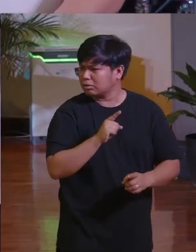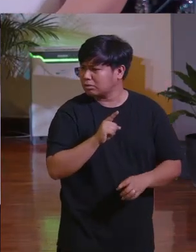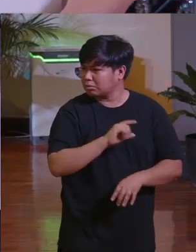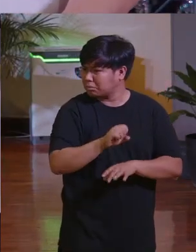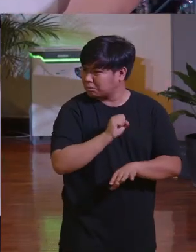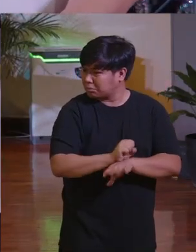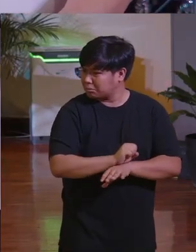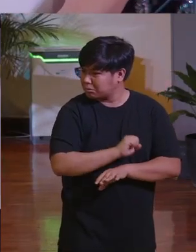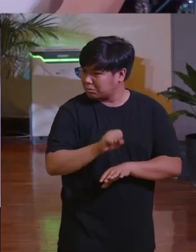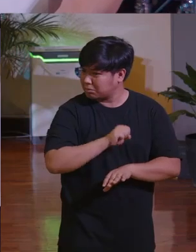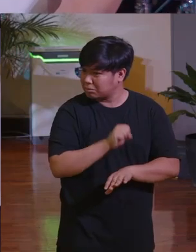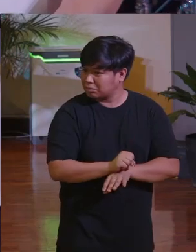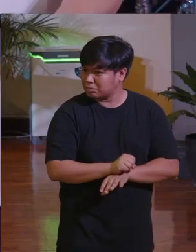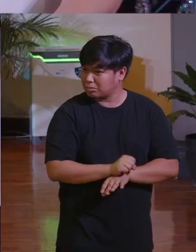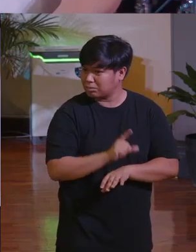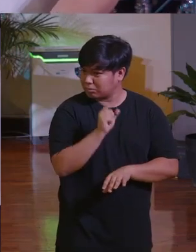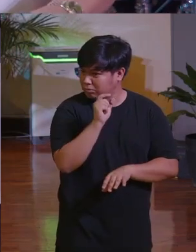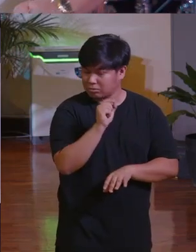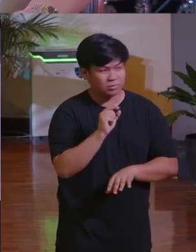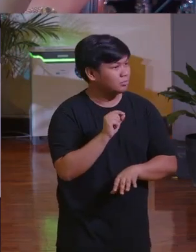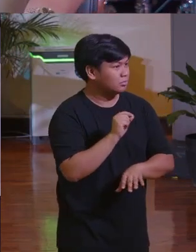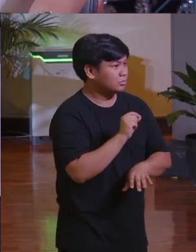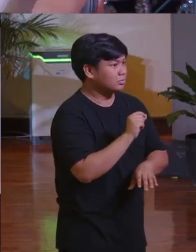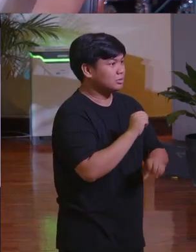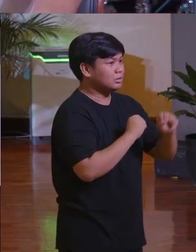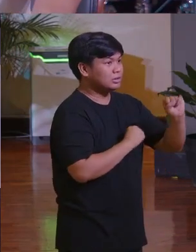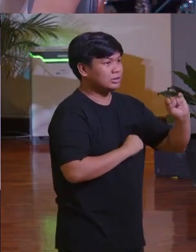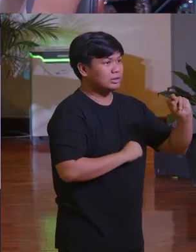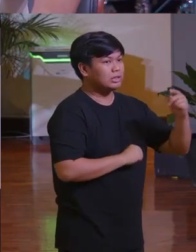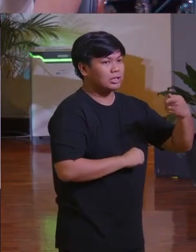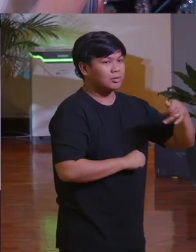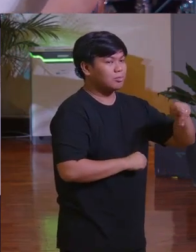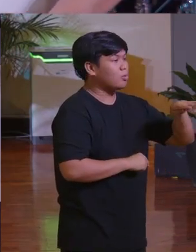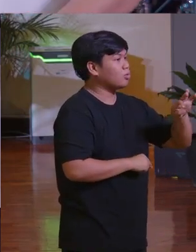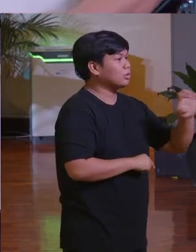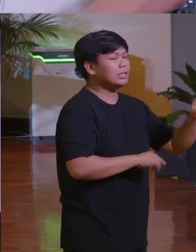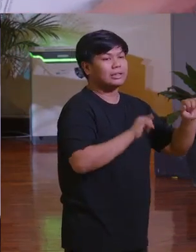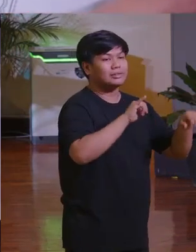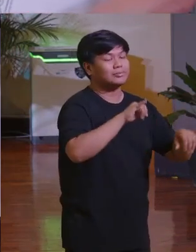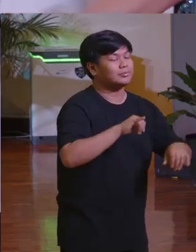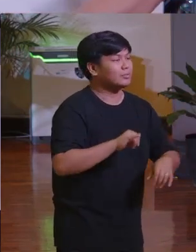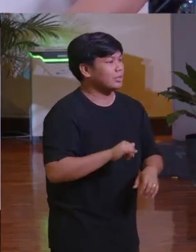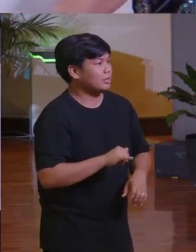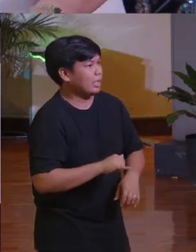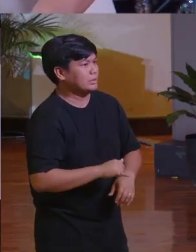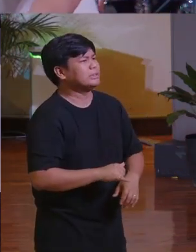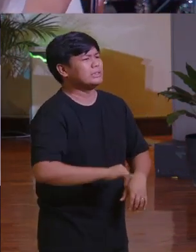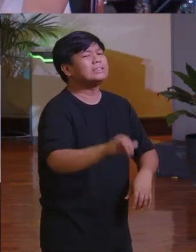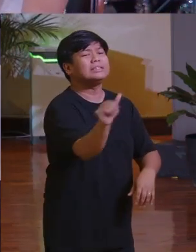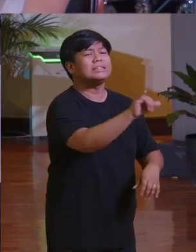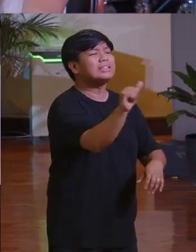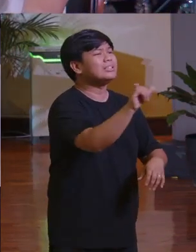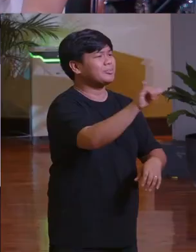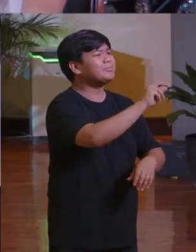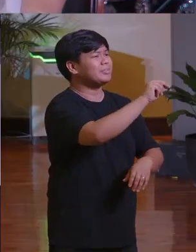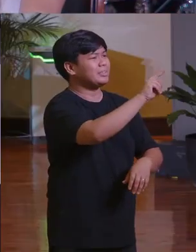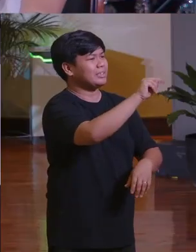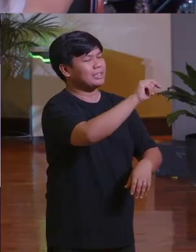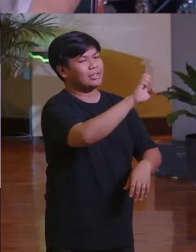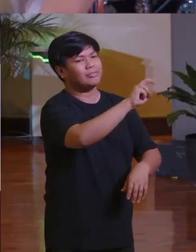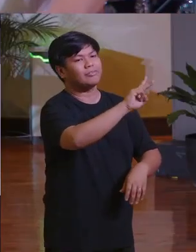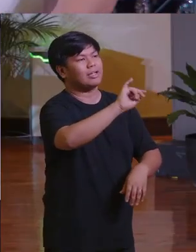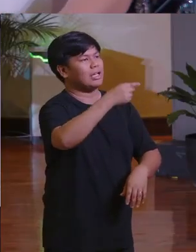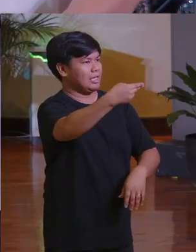Actually, sa isang maghapon, pwede mong ikutin. Siguro kung lalakarin mo, 3 araw lang. Ganun po kalaki ang Nineveh.